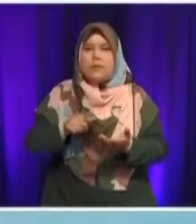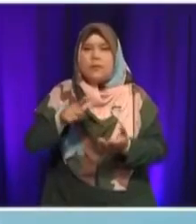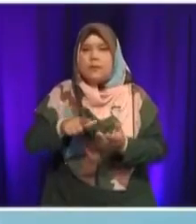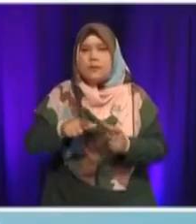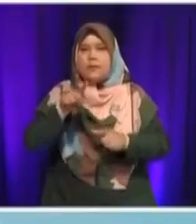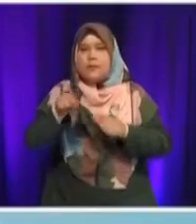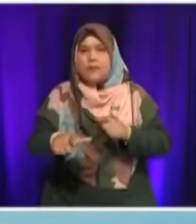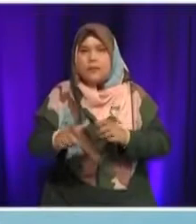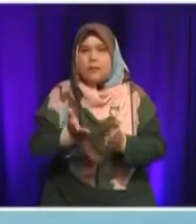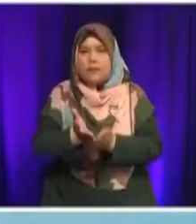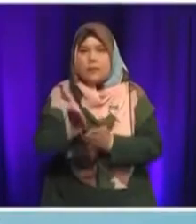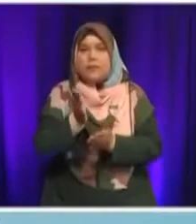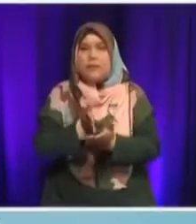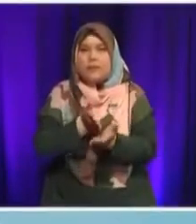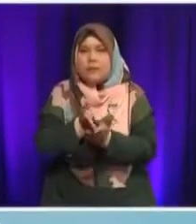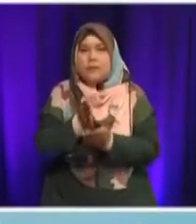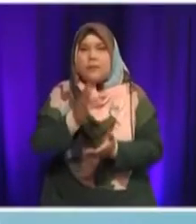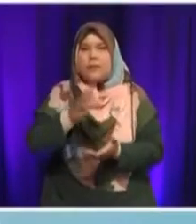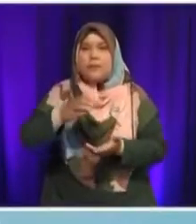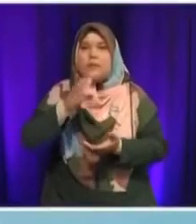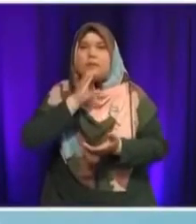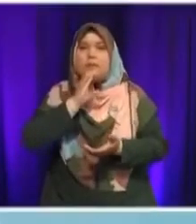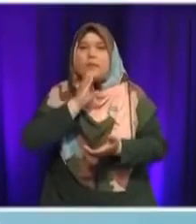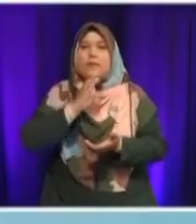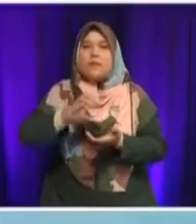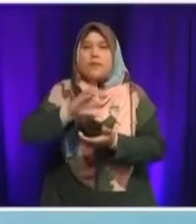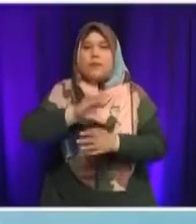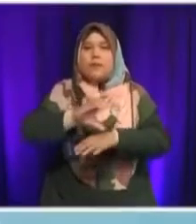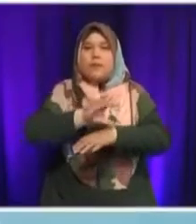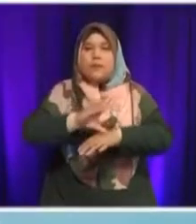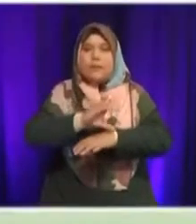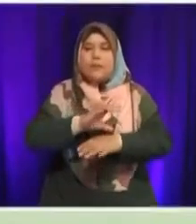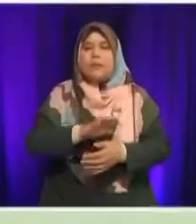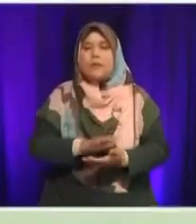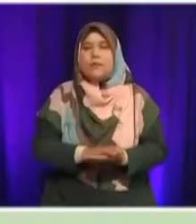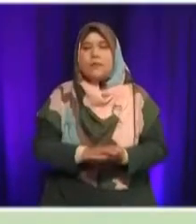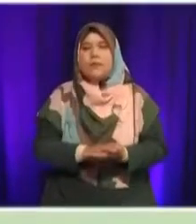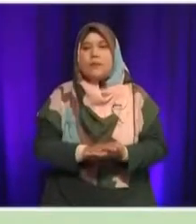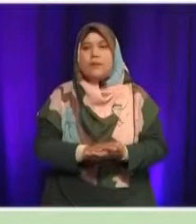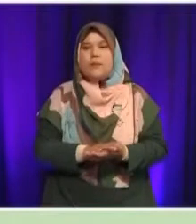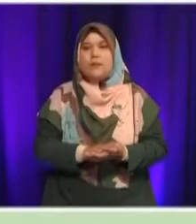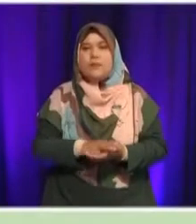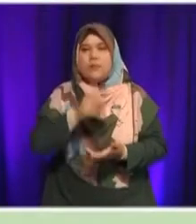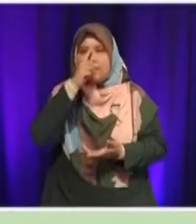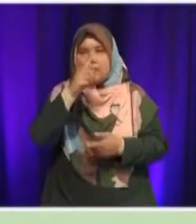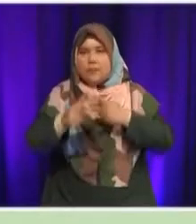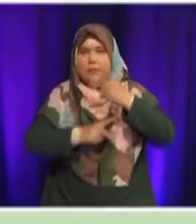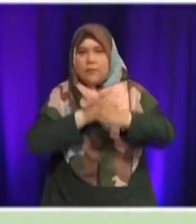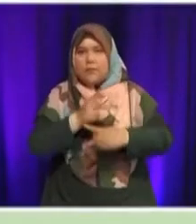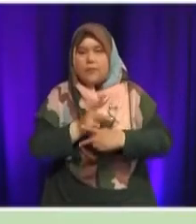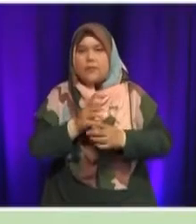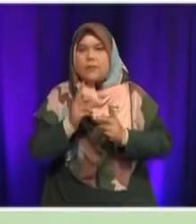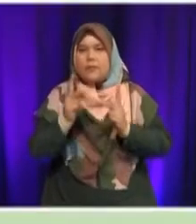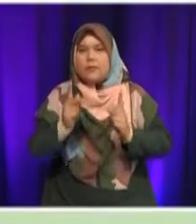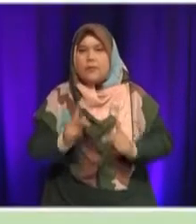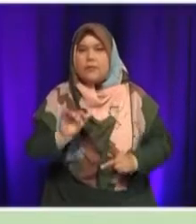kita terus mencairkan coklat itu Langkah pertama dalam memproses menggunakan kaidah yang betul oke